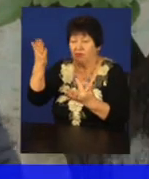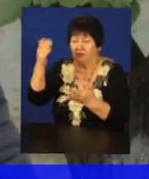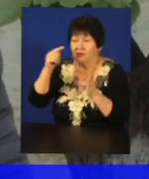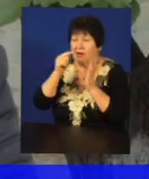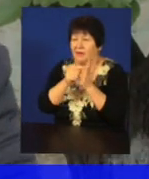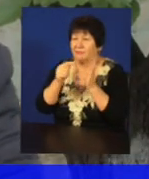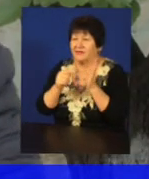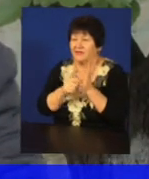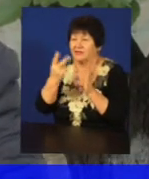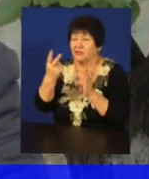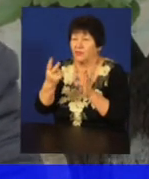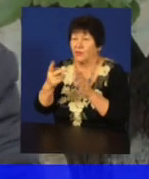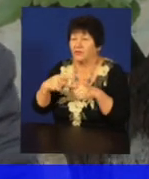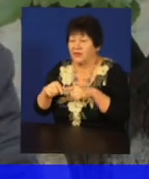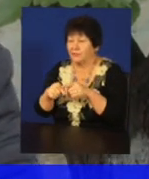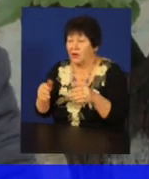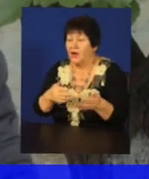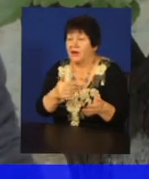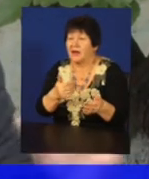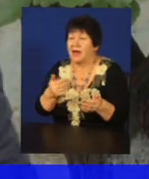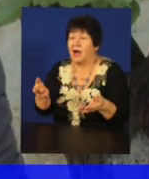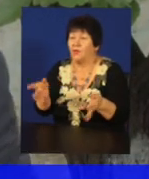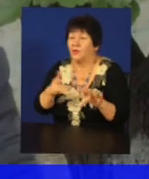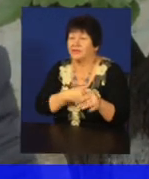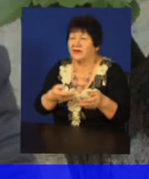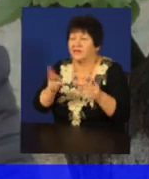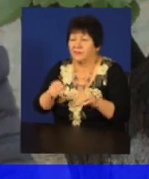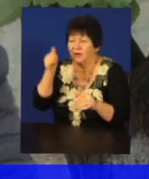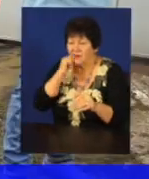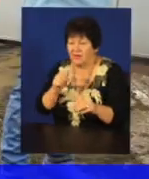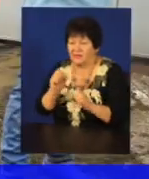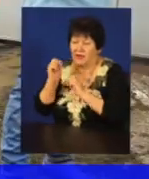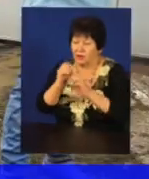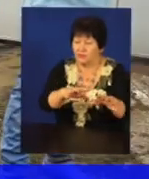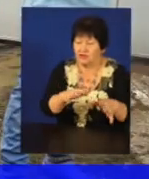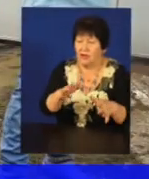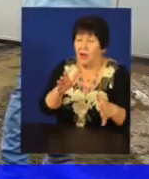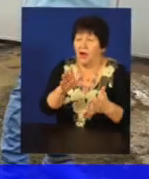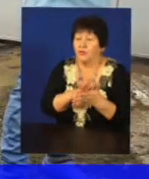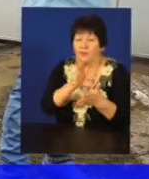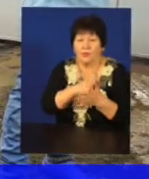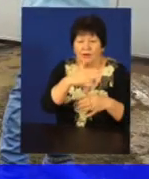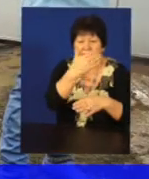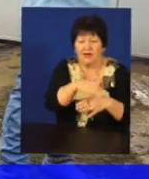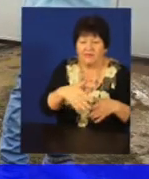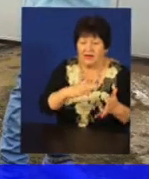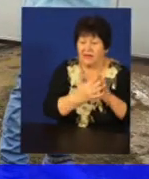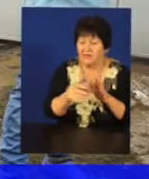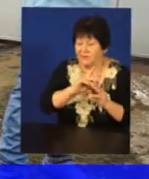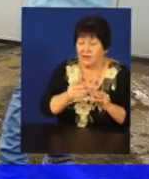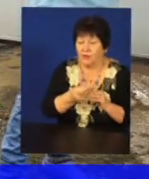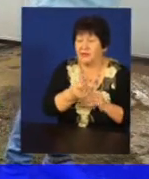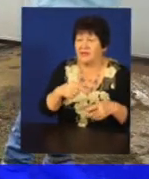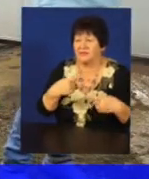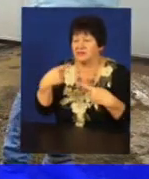care doreau să rămână pe vechi, să dea foc la gunoi, să arunce gunoiul la marginea satului, să nu plătească nimic pentru evacuarea